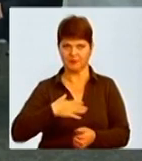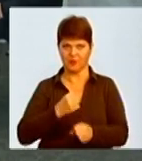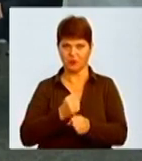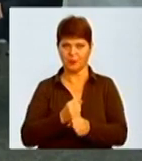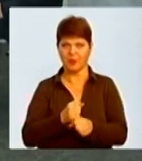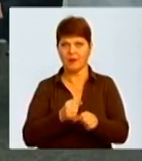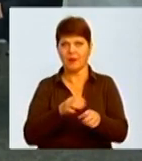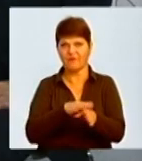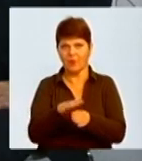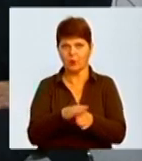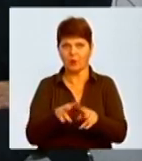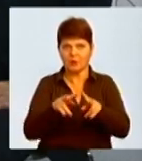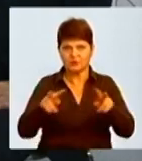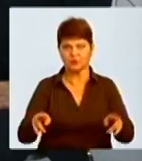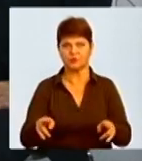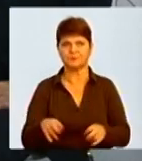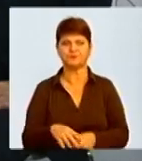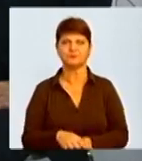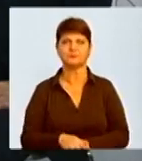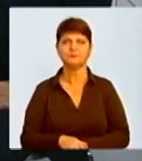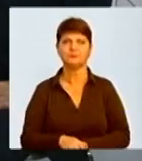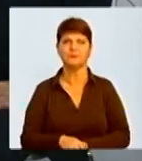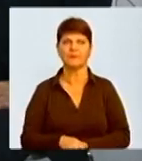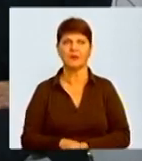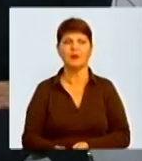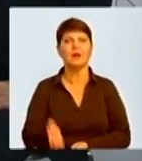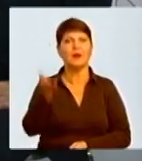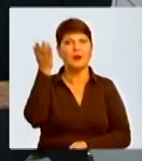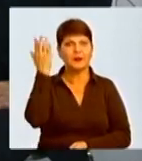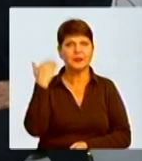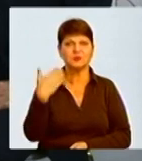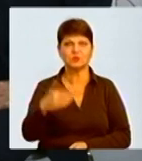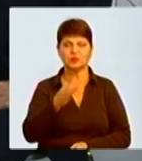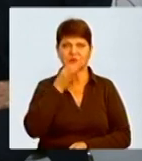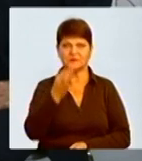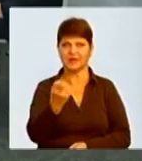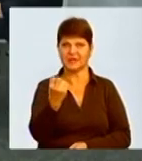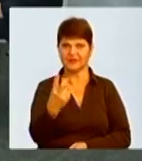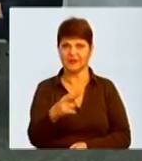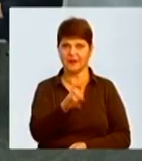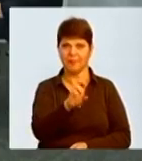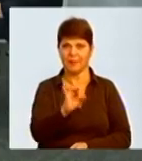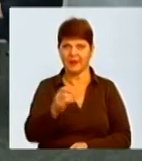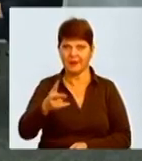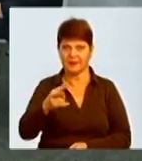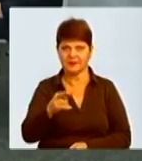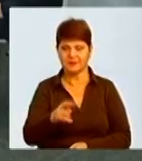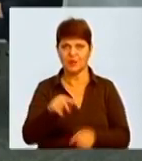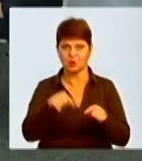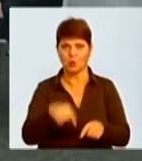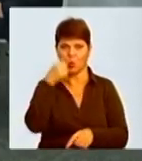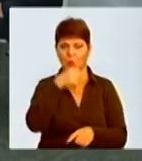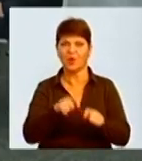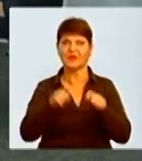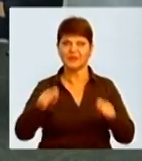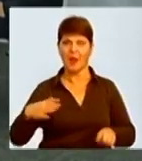схоже ось такого плану операції? Ну, як ми раніше вже казали, з 12 березня цього року відкрилося мамологічне відділення